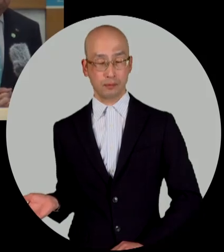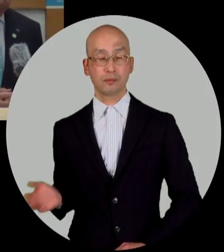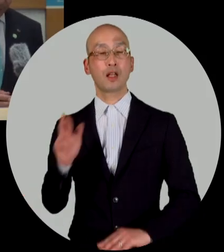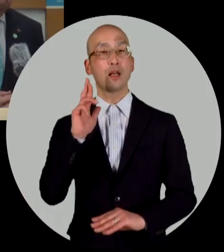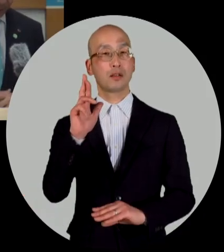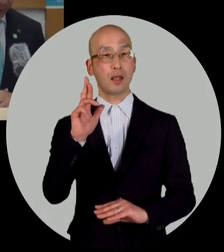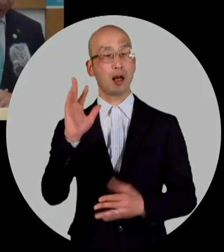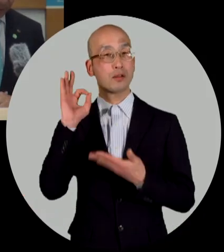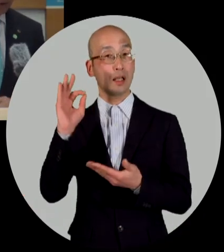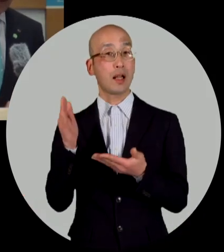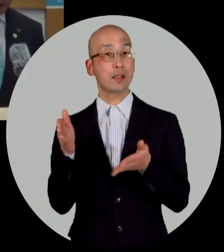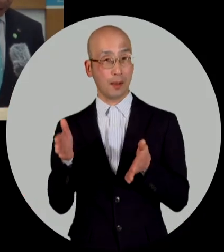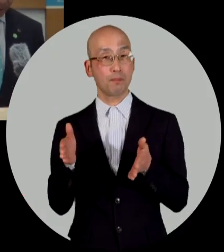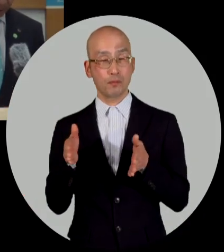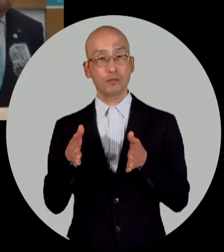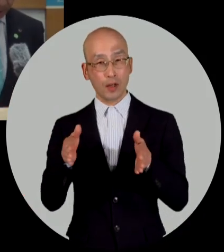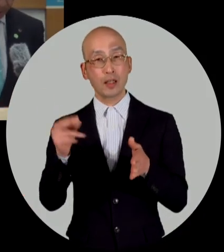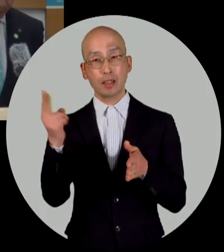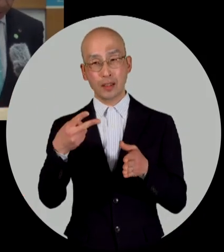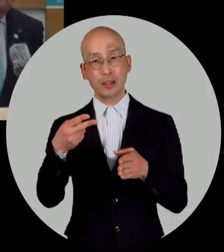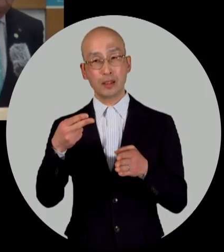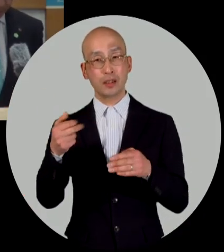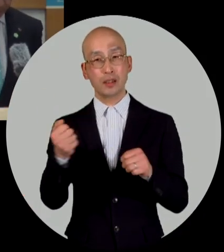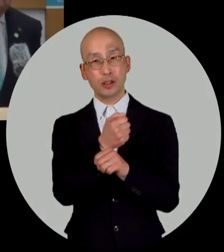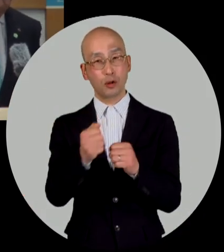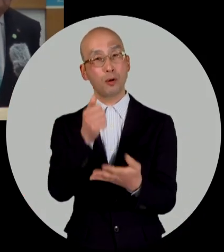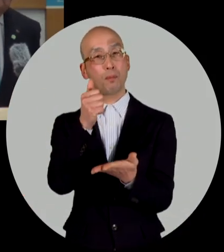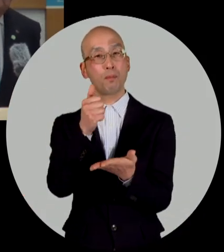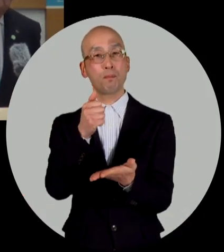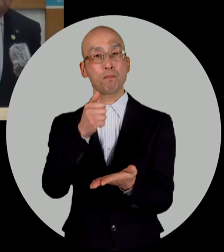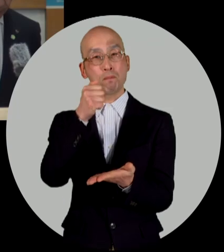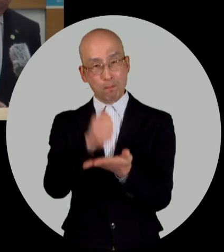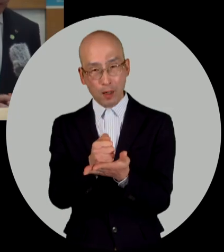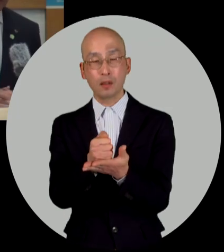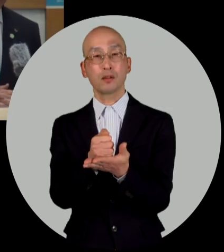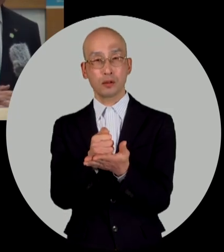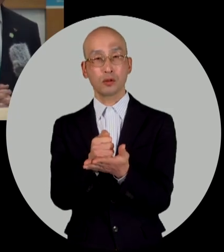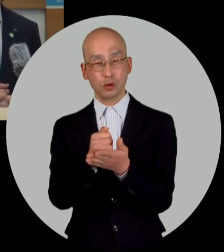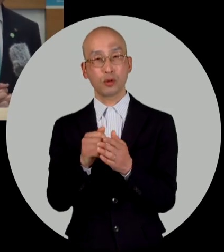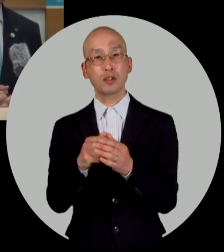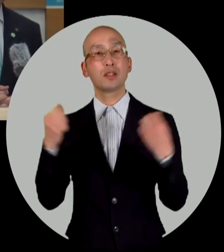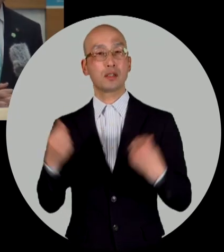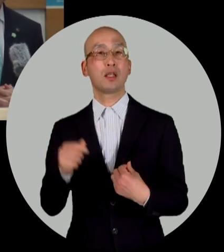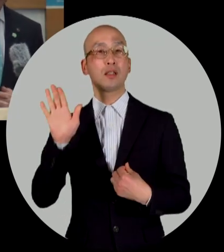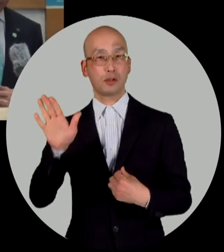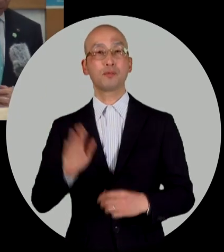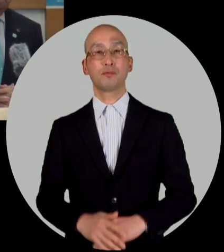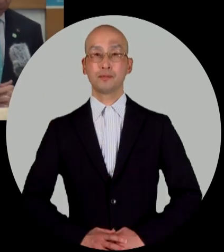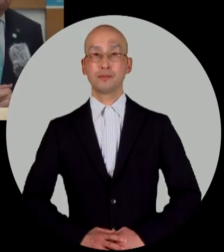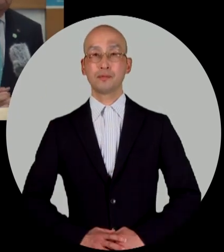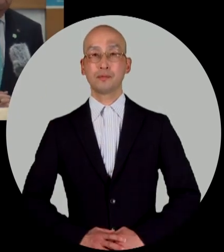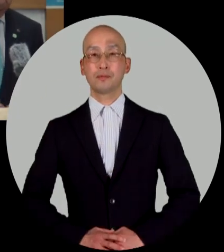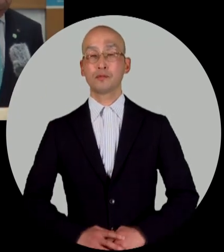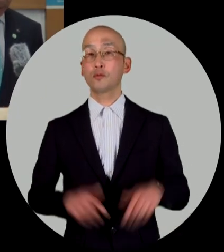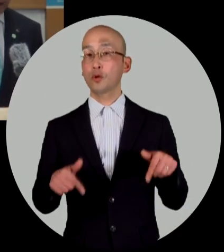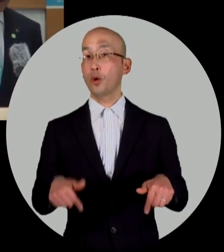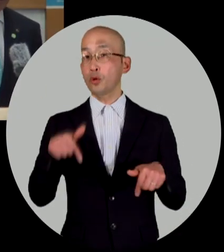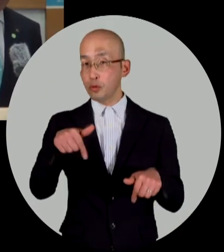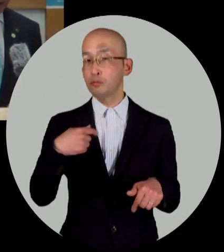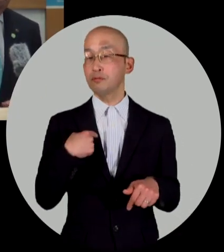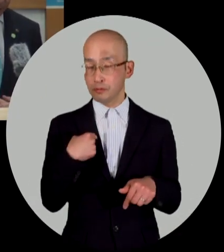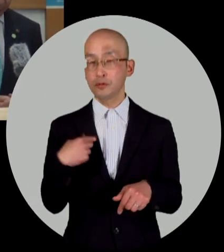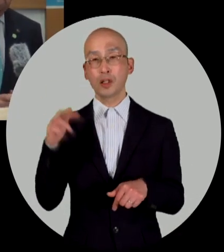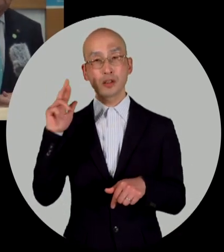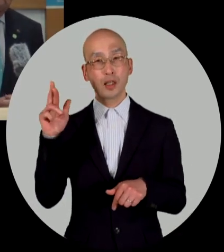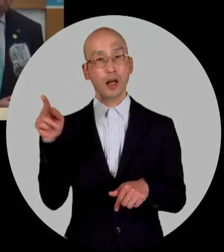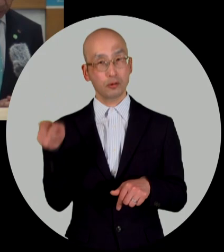第2期事業の開業記念式典の開催についてでございます。京都府では JR 西日本と沿線関係